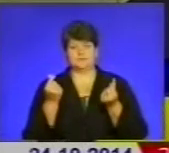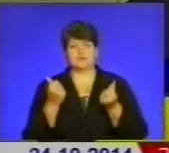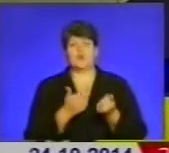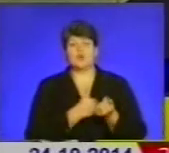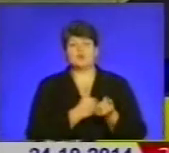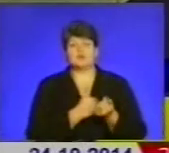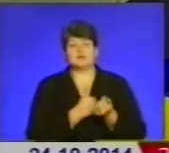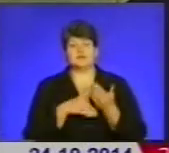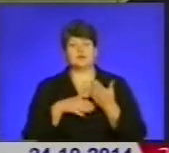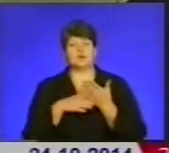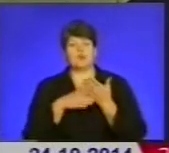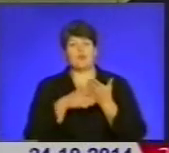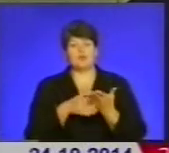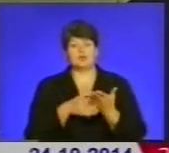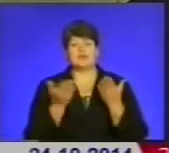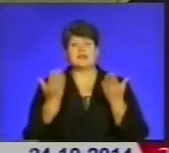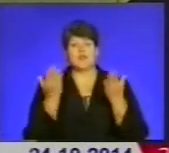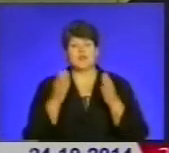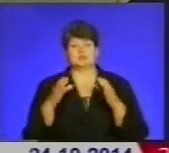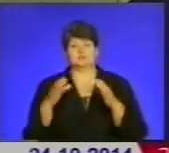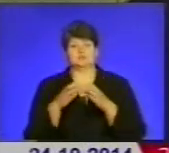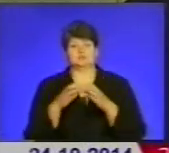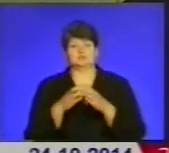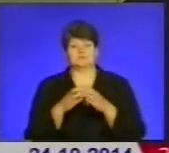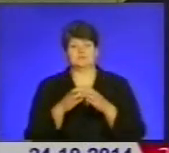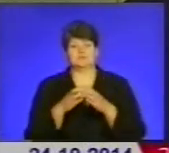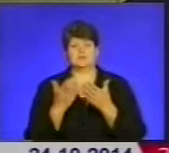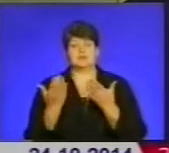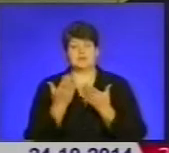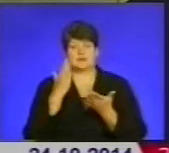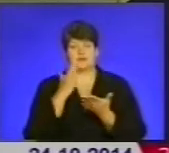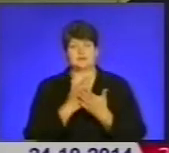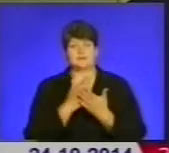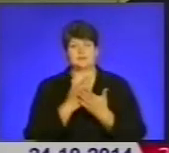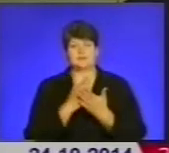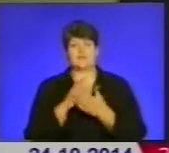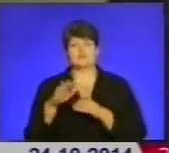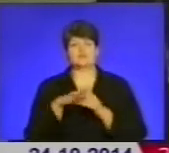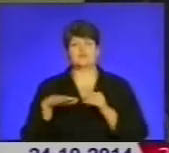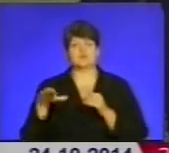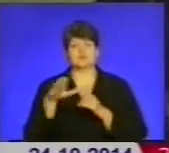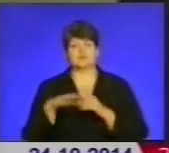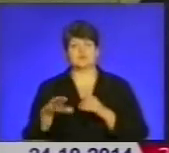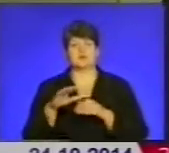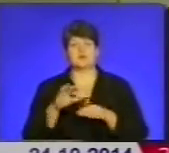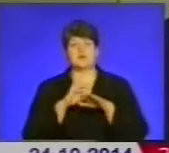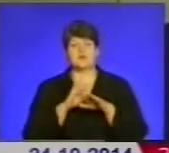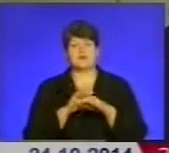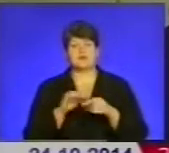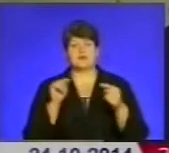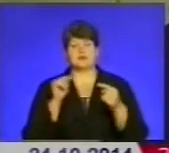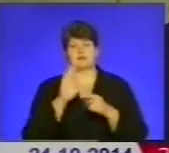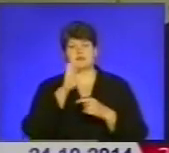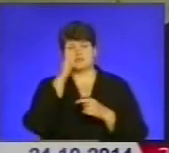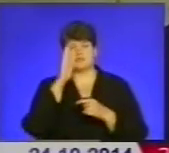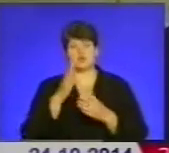хотіли допомогти якомусь підрозділу, який знаходиться в зоні проведення антитерористичної операції